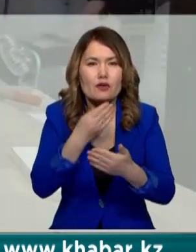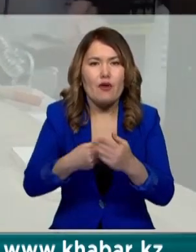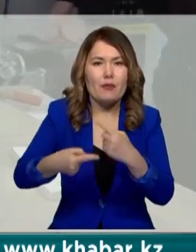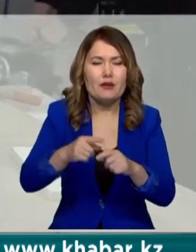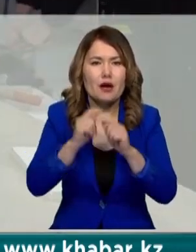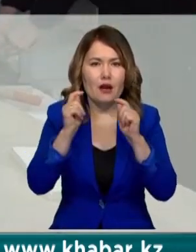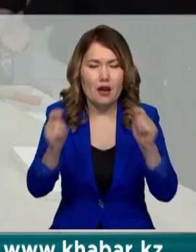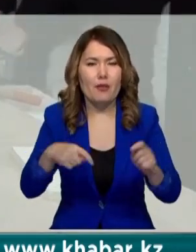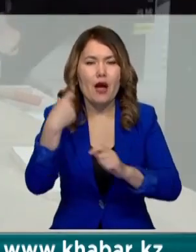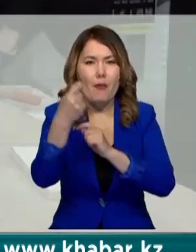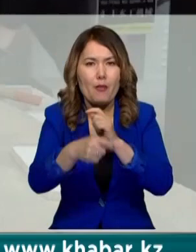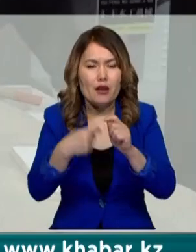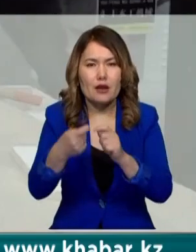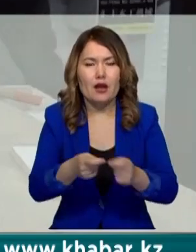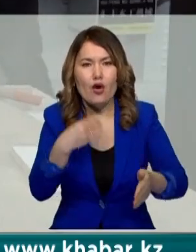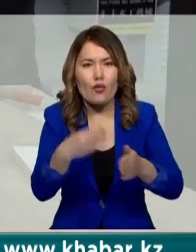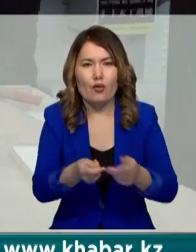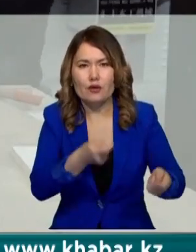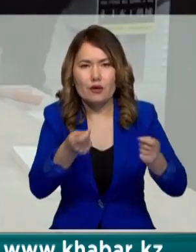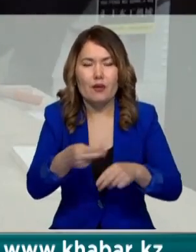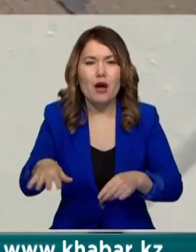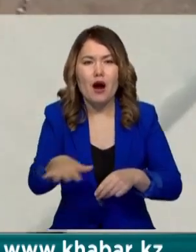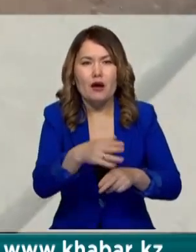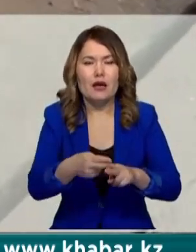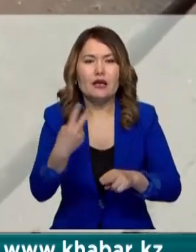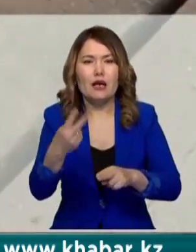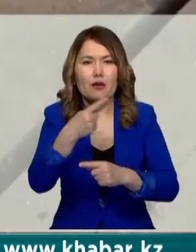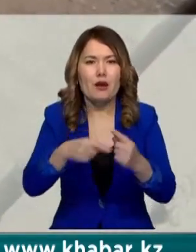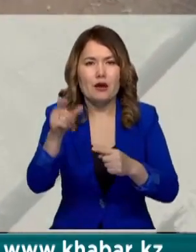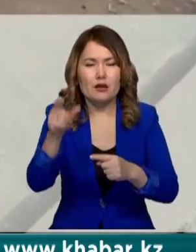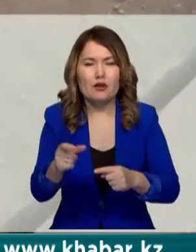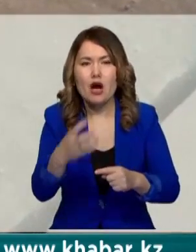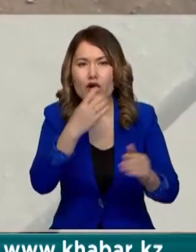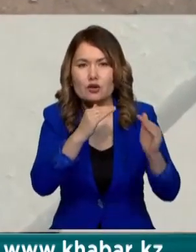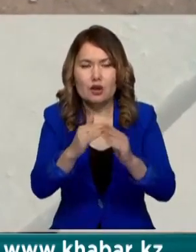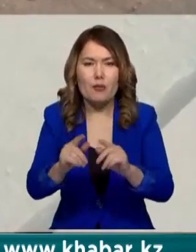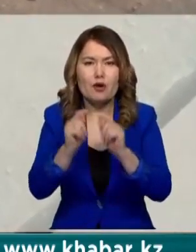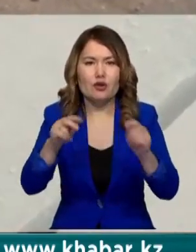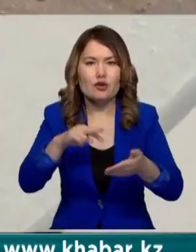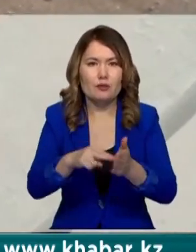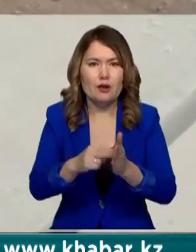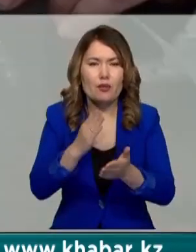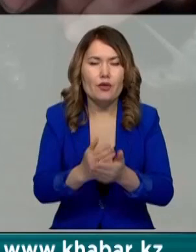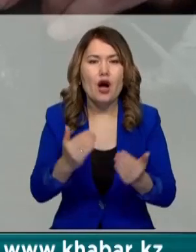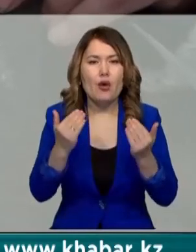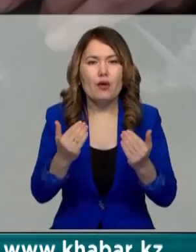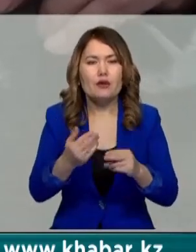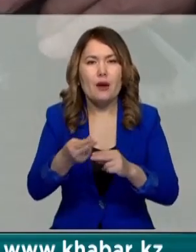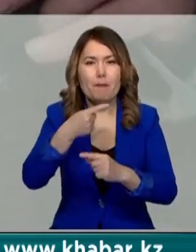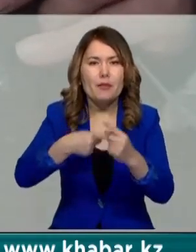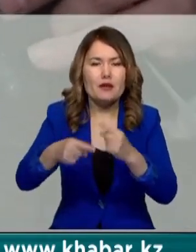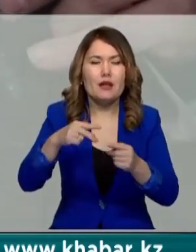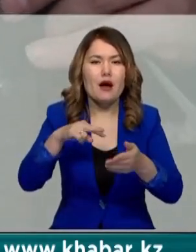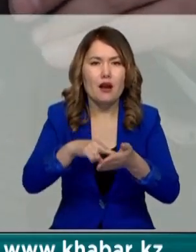мен материалдарға жұмсатты. Одан бөлек ауданда тағы 2 кәсіпкер жылжай ашуды жоспарлап отыр. Бүгінгі таңда бизнестің